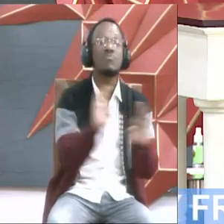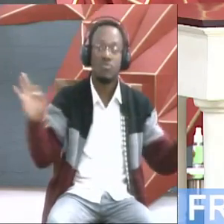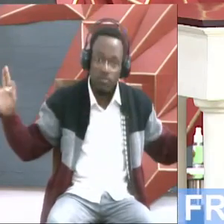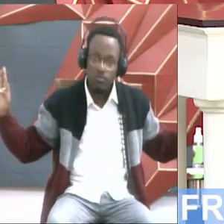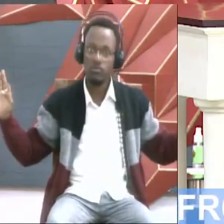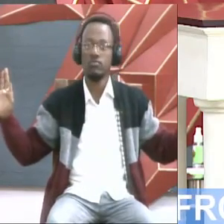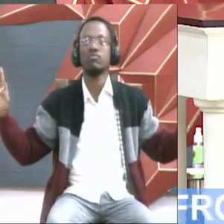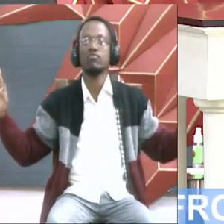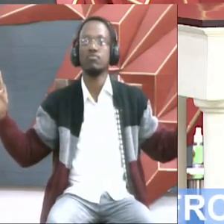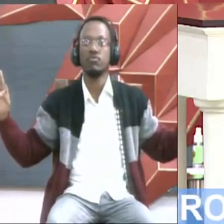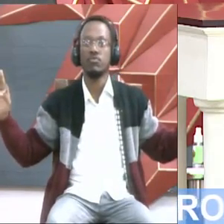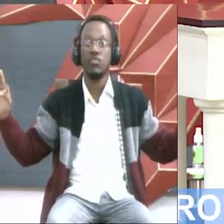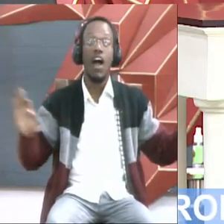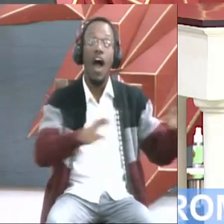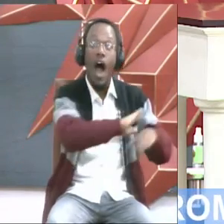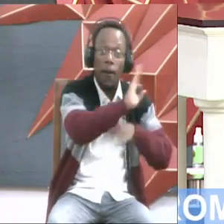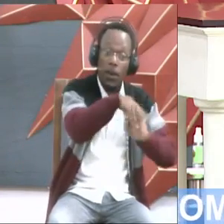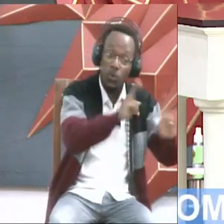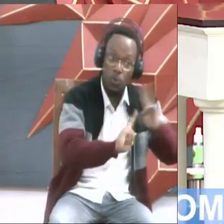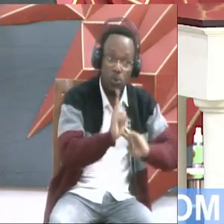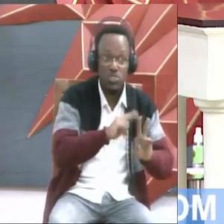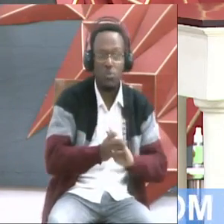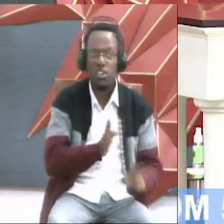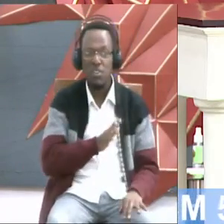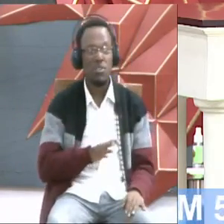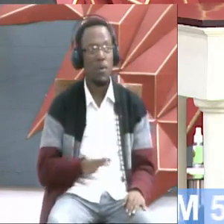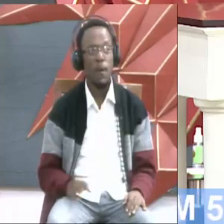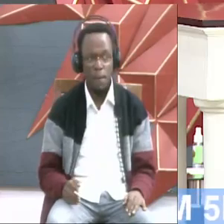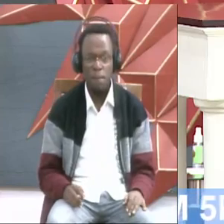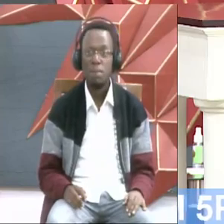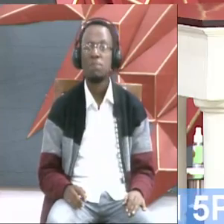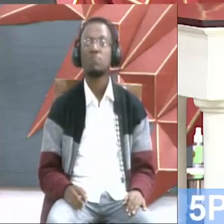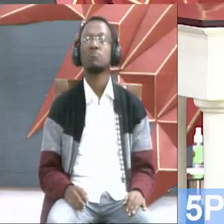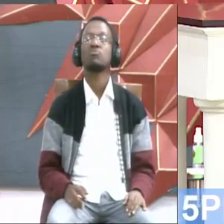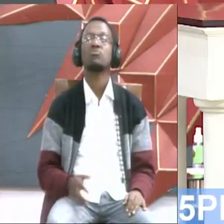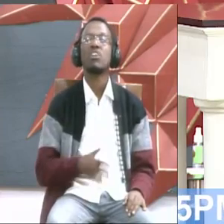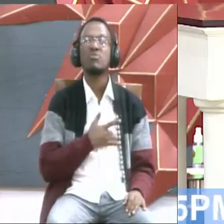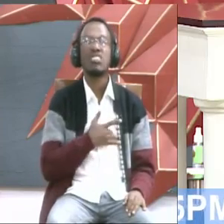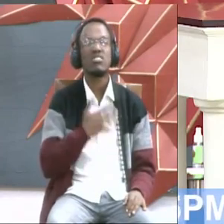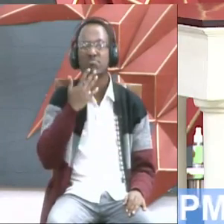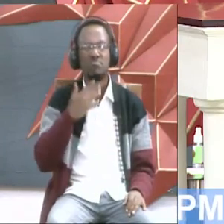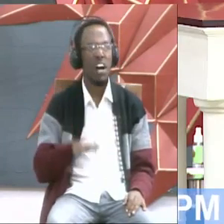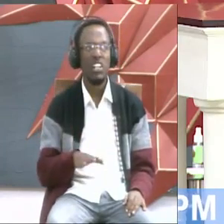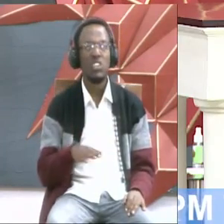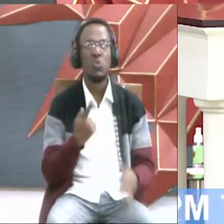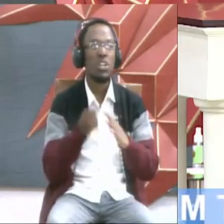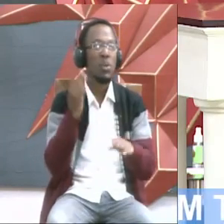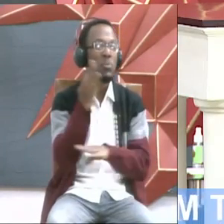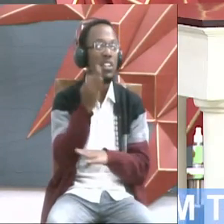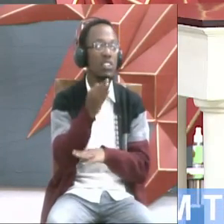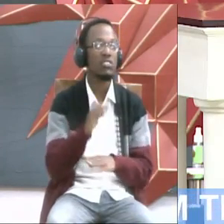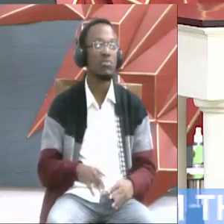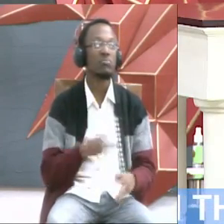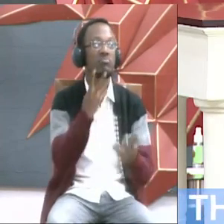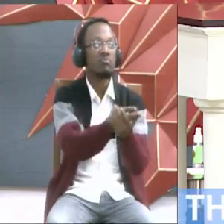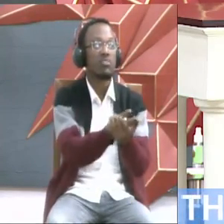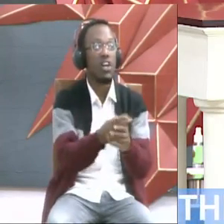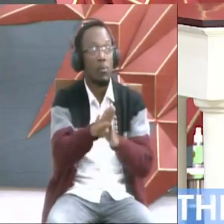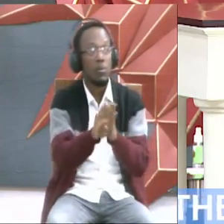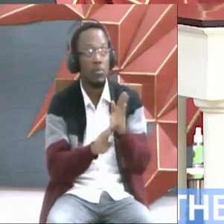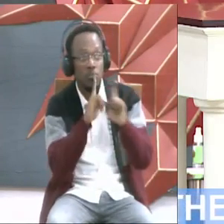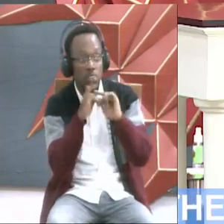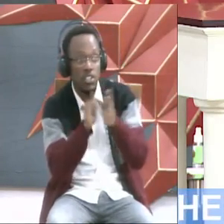Amen. Abantu bose biguye nabi barabohwa. Bibiri ivuze ngo nzoguha